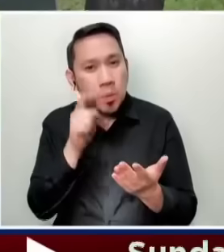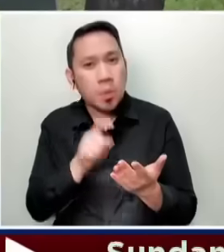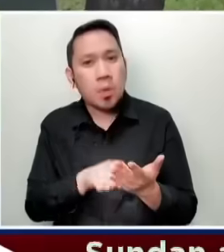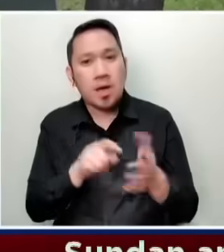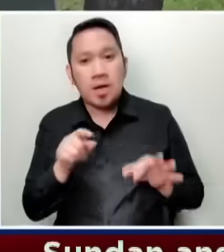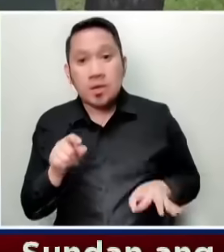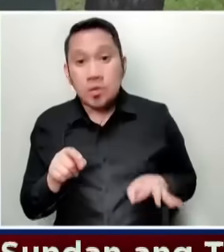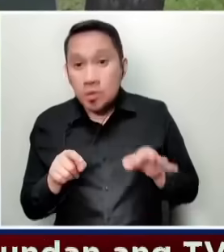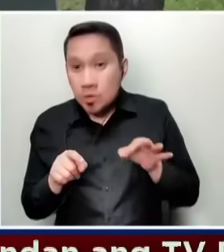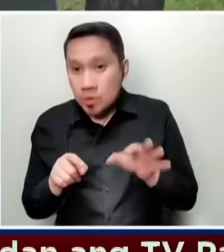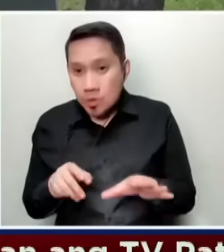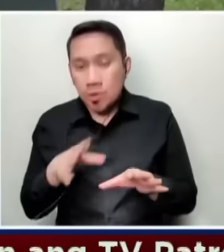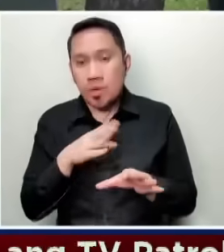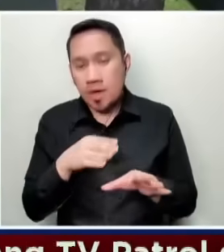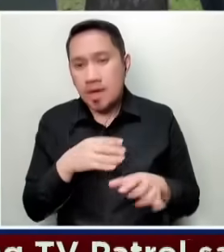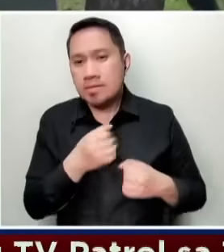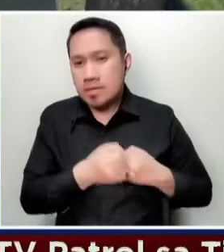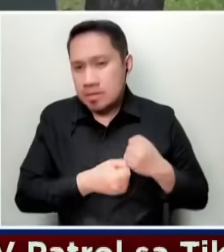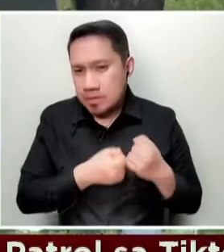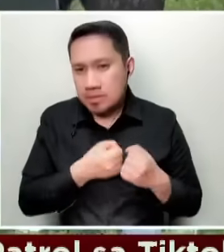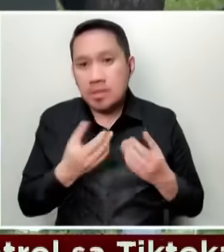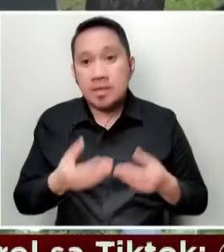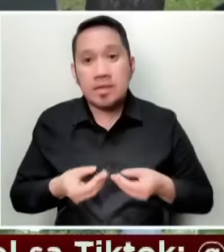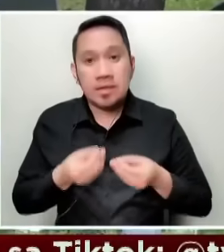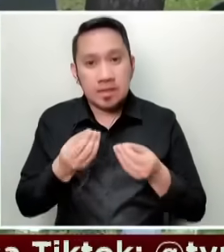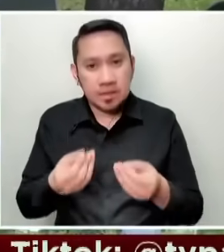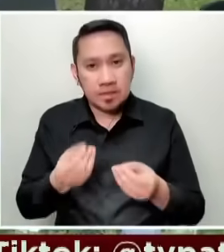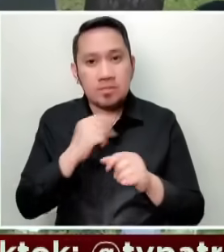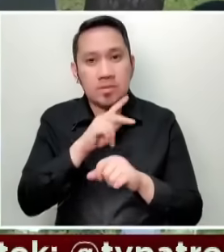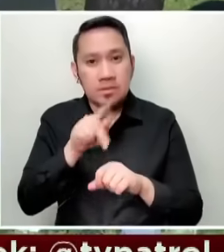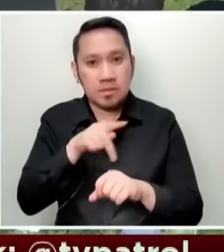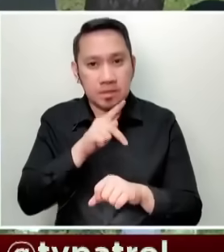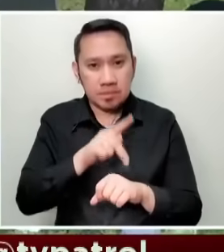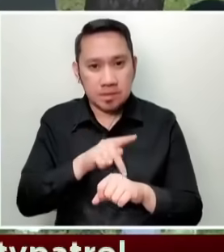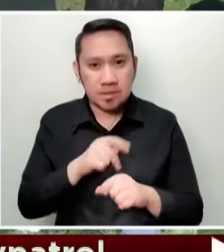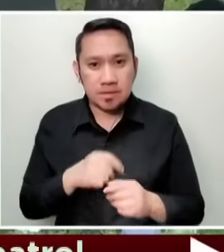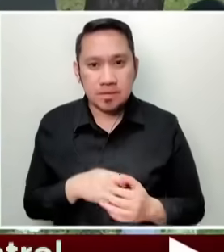kontribusyon at sakripisyo para sa bansa.